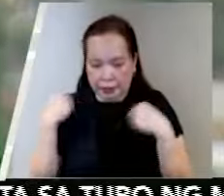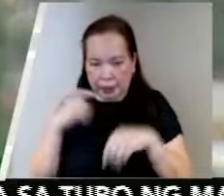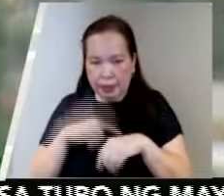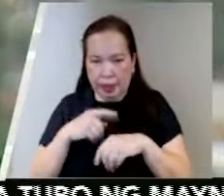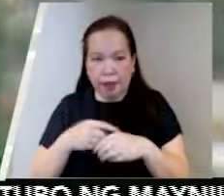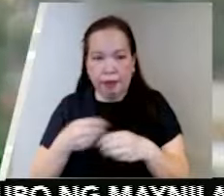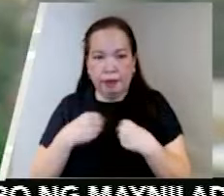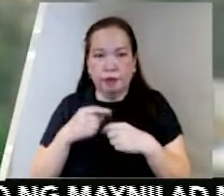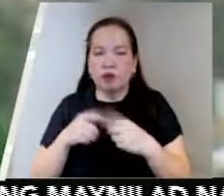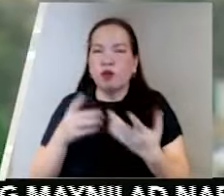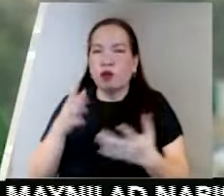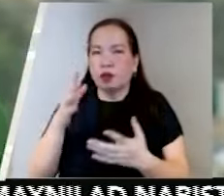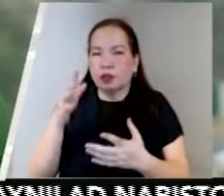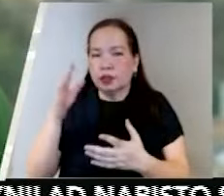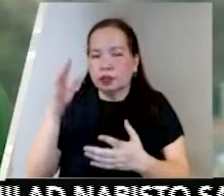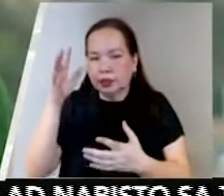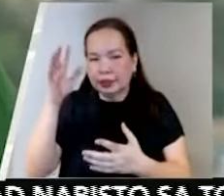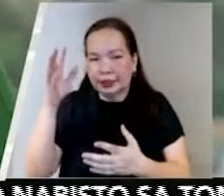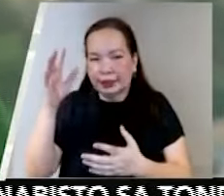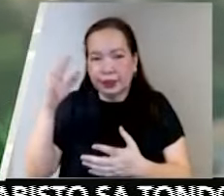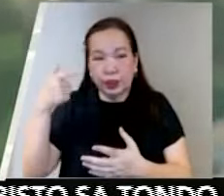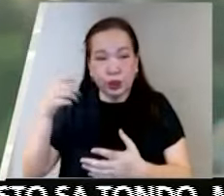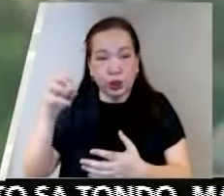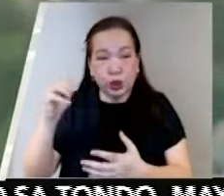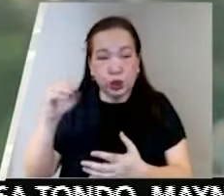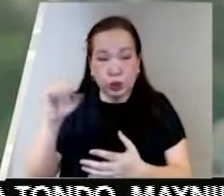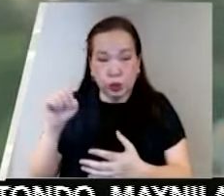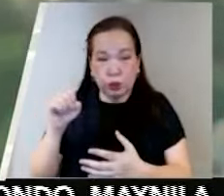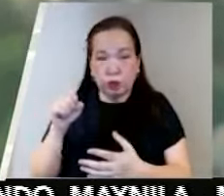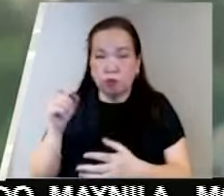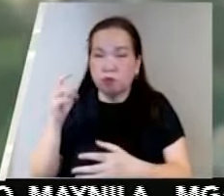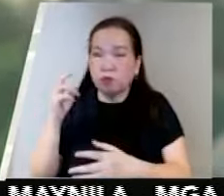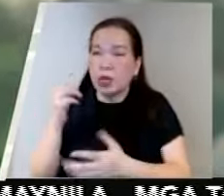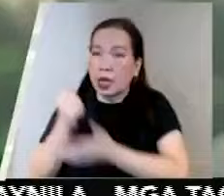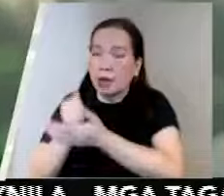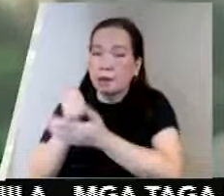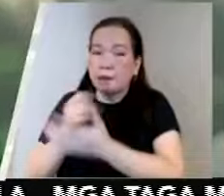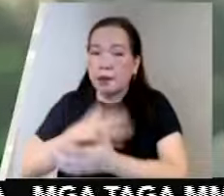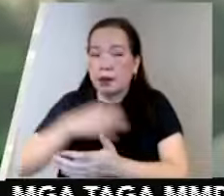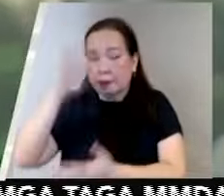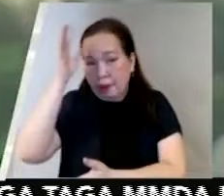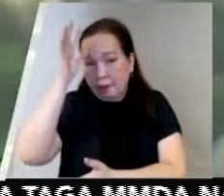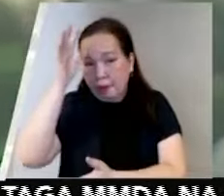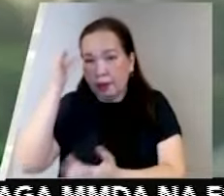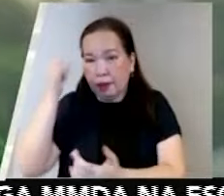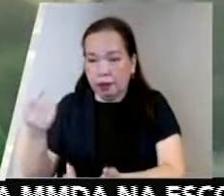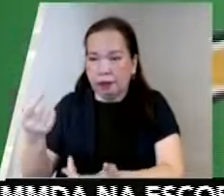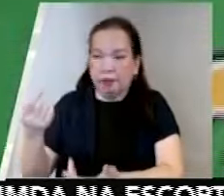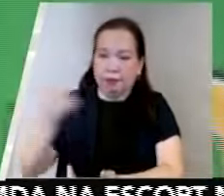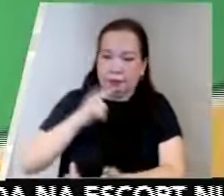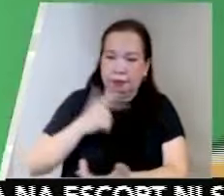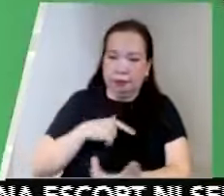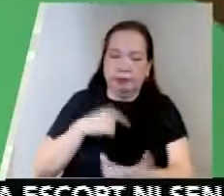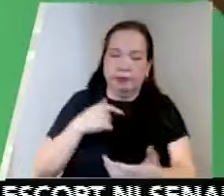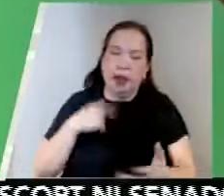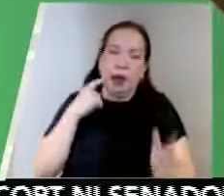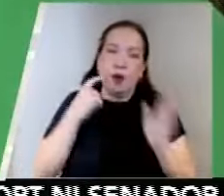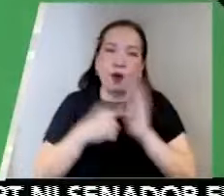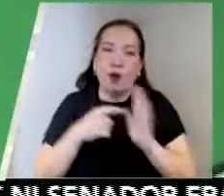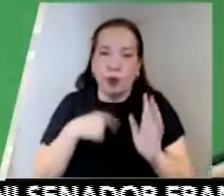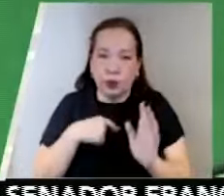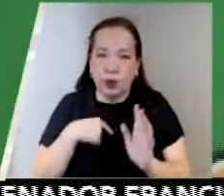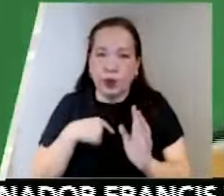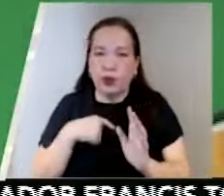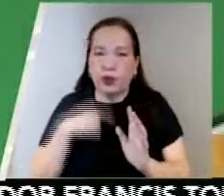Papa. So thankful lang po ako na nirecognize po ako ng FAMAS for this Herman Moreno Youth Achievement Award.